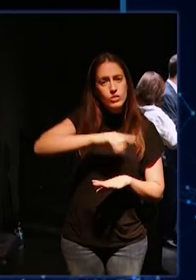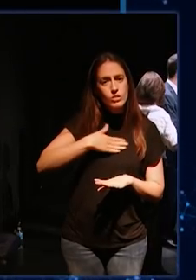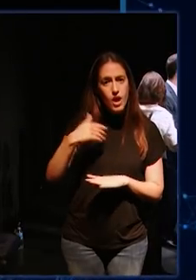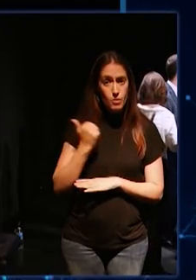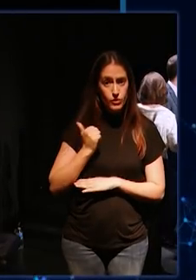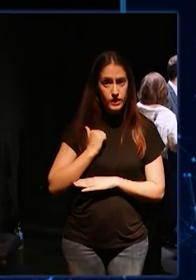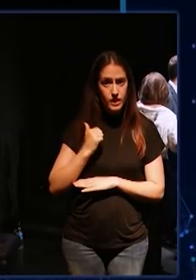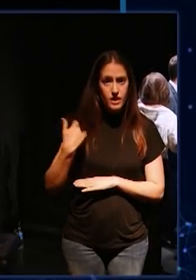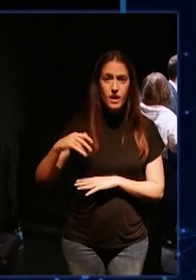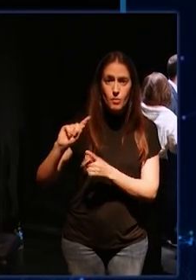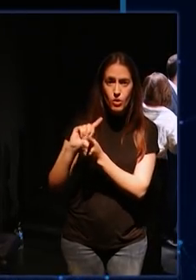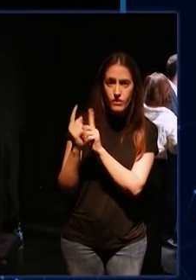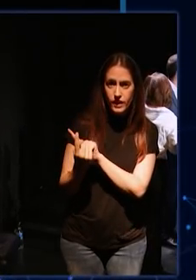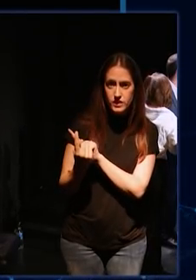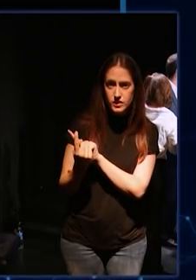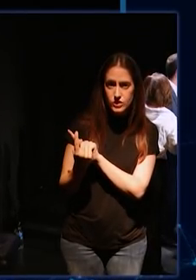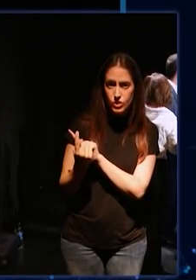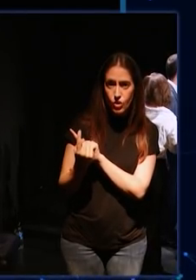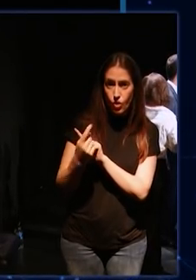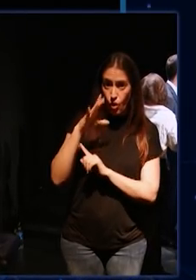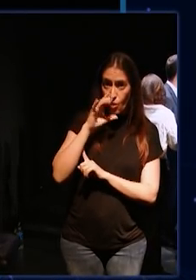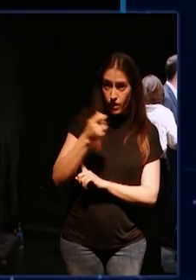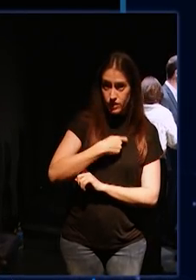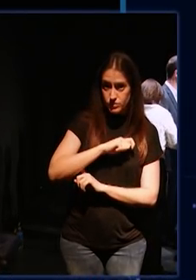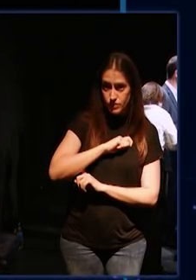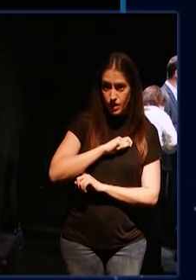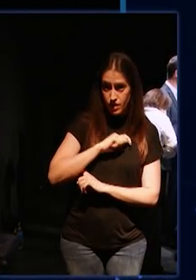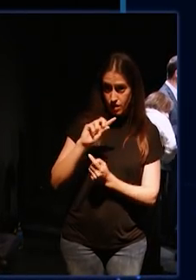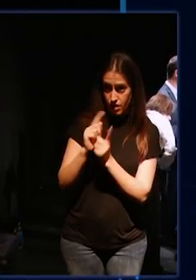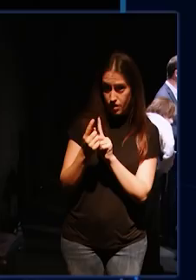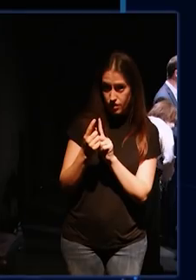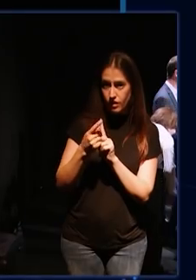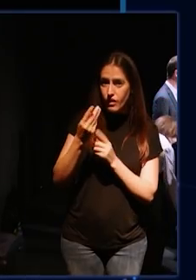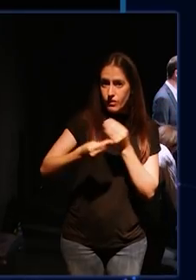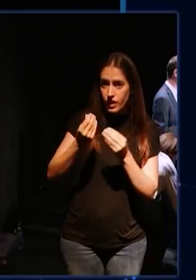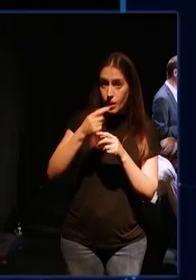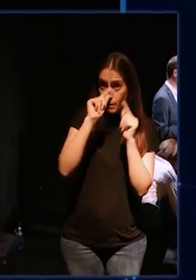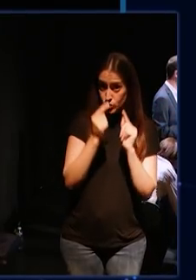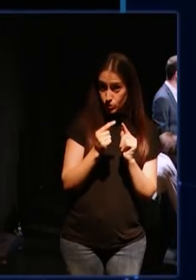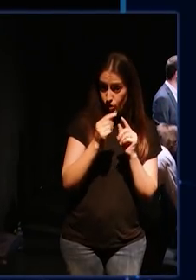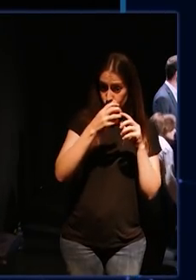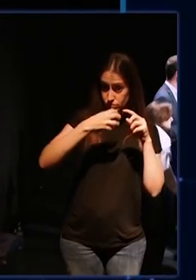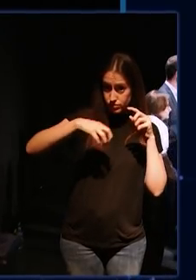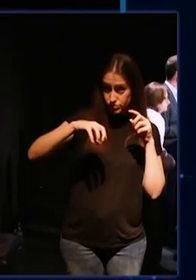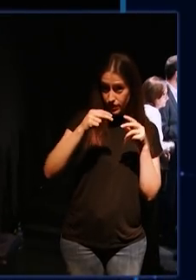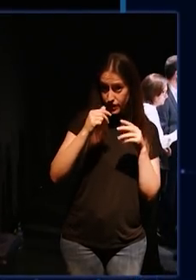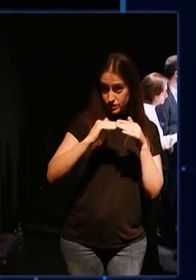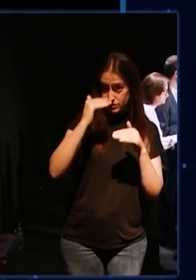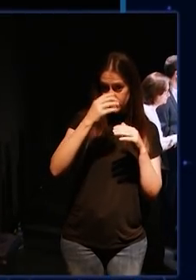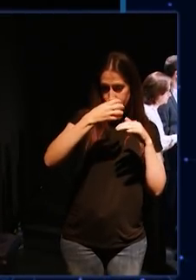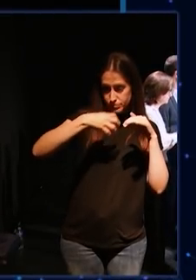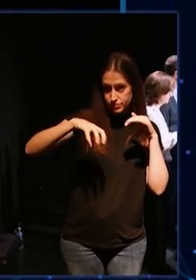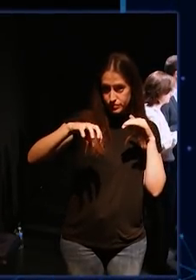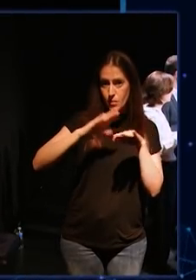la modificació que ha fet el govern de l'Estat espanyol, destinar part dels superàvits pressupostaris